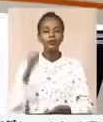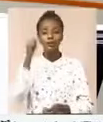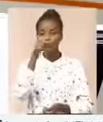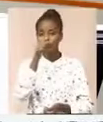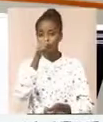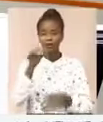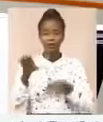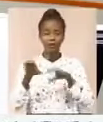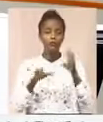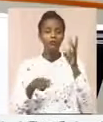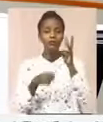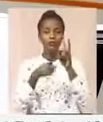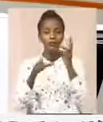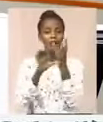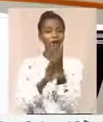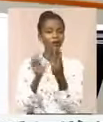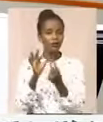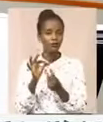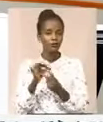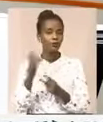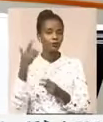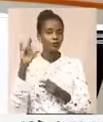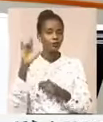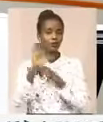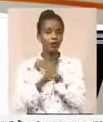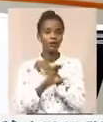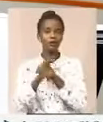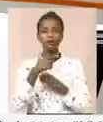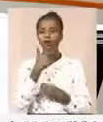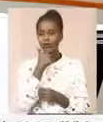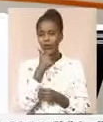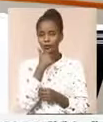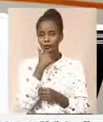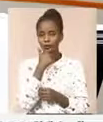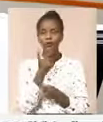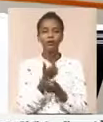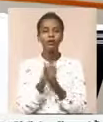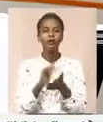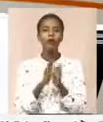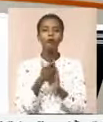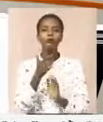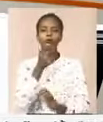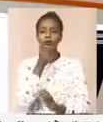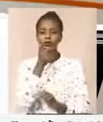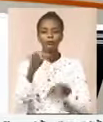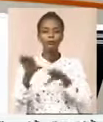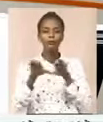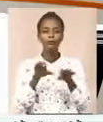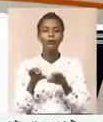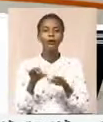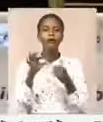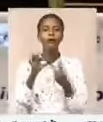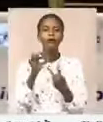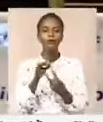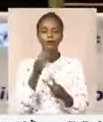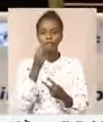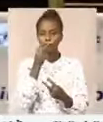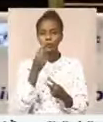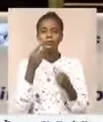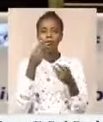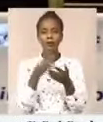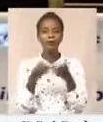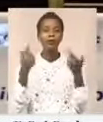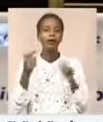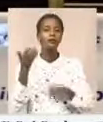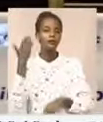በኢትዮጵያ በተካሄደው ስድስተኛው ሀገራዊ ምርጫ የውጭ ሀገር ታዛቢዎች ነፃ ሆነው እንዲታዘቡ መደረጉ በምርጫው የታየው መልካም አጋጣሚ